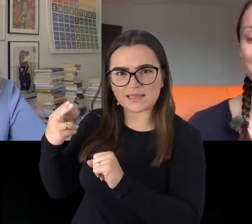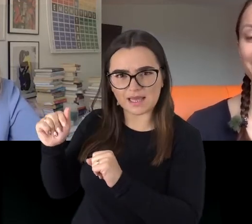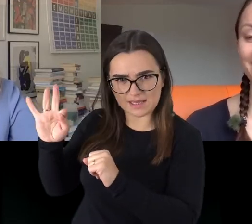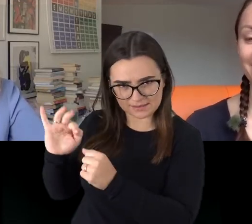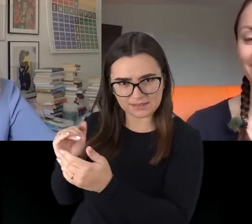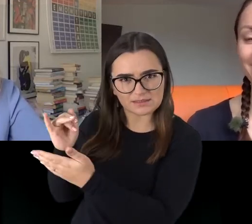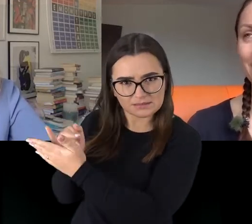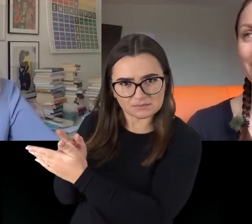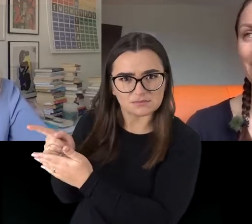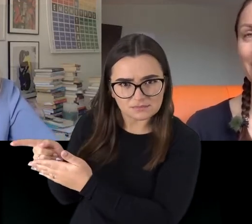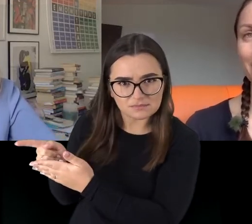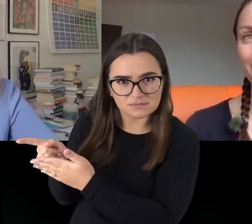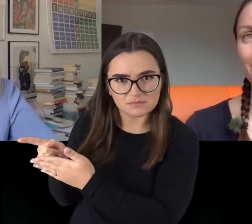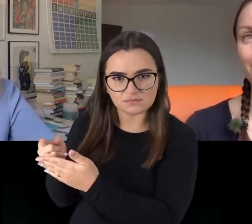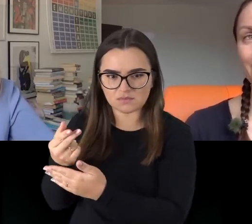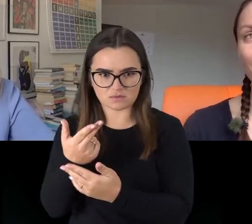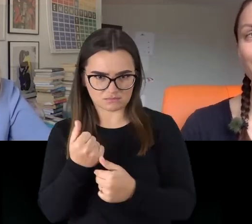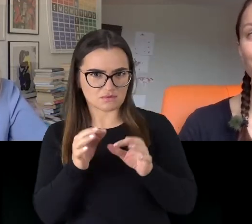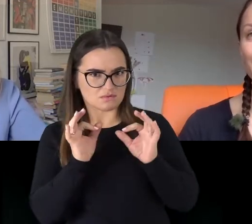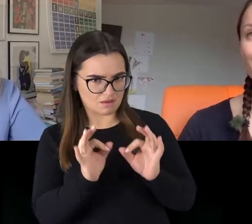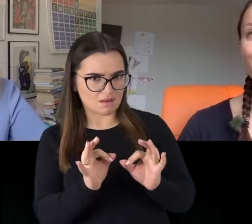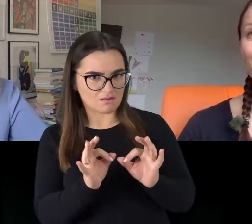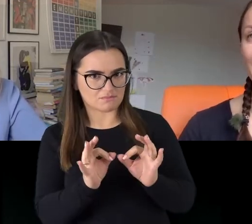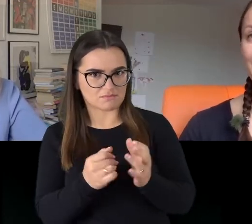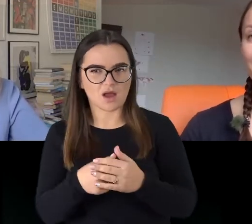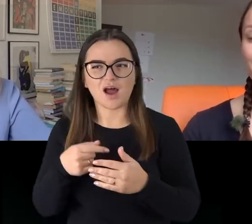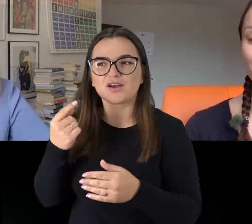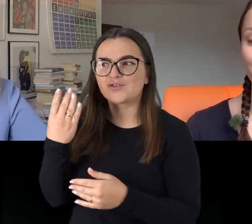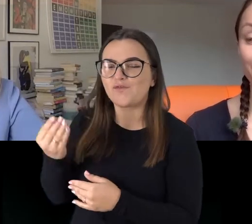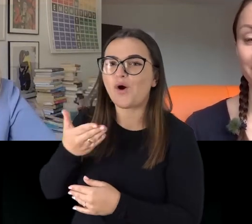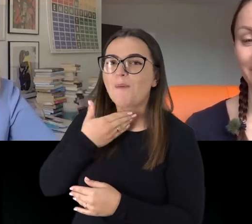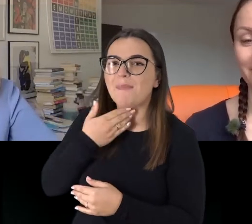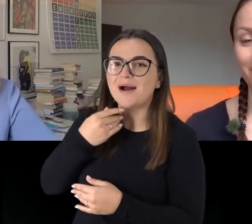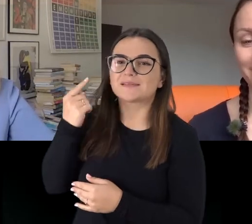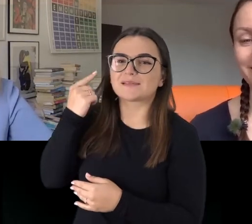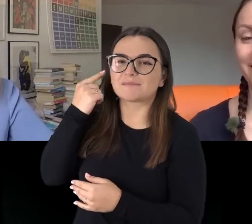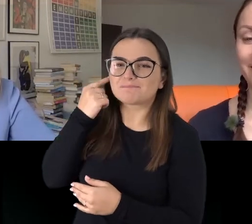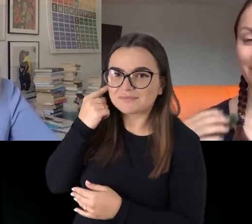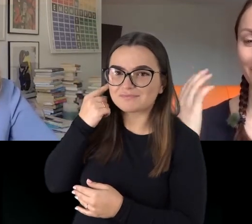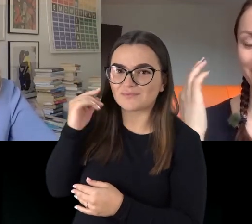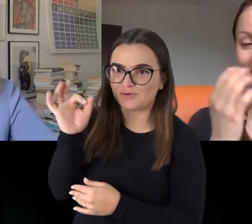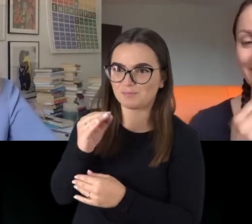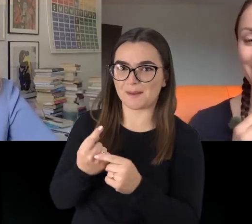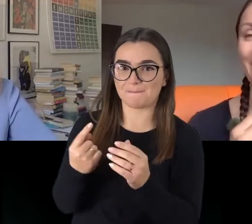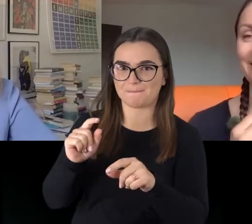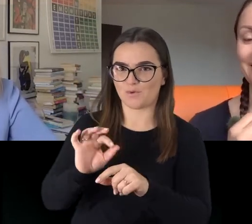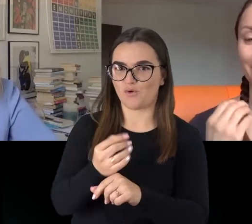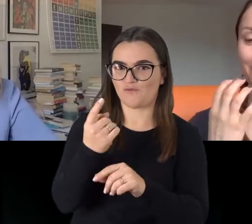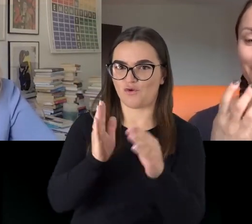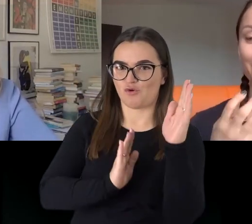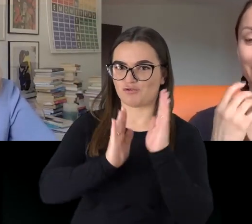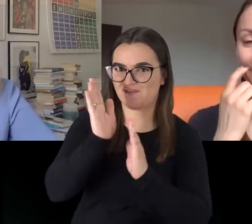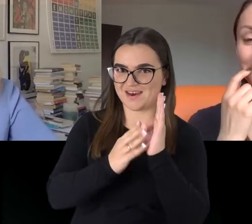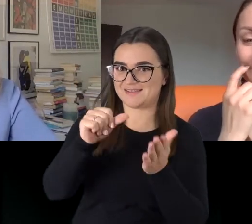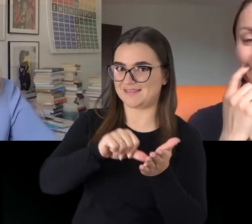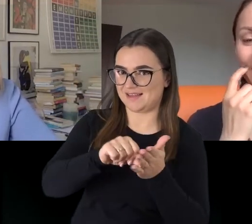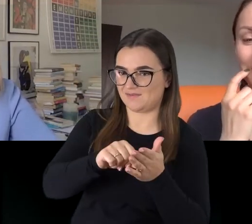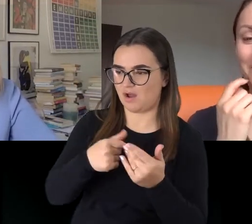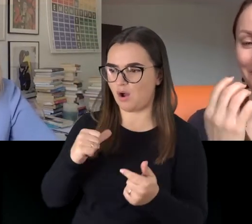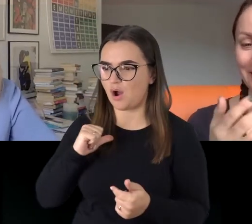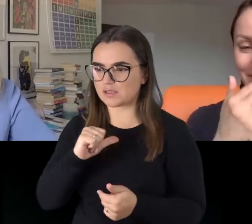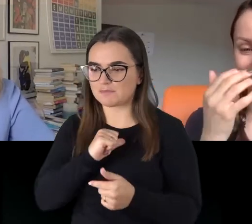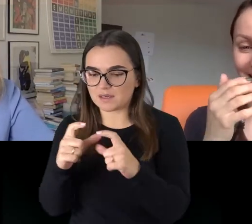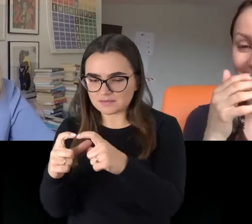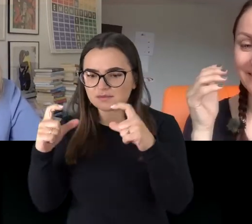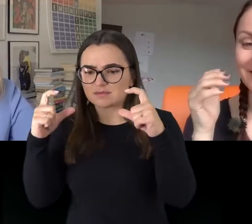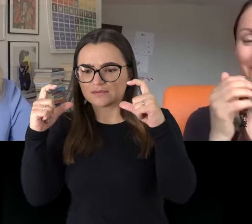atsiprašau, ar jūs nesat Renata? Sakau, taip esu, sako, aš atpažįstu su balsą iš pirmos konferencijos, nes mano tik akys matės, labai sunku dabar fiziškai